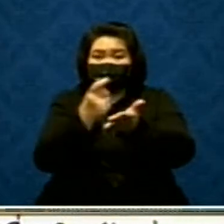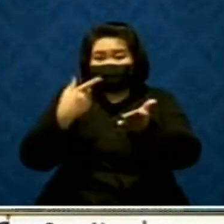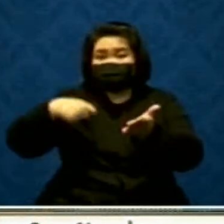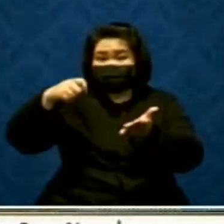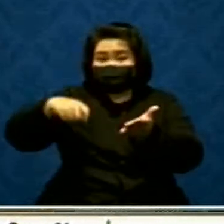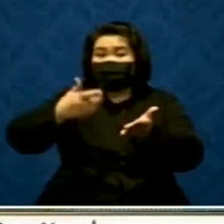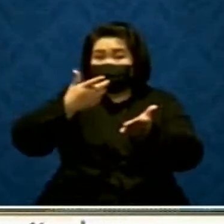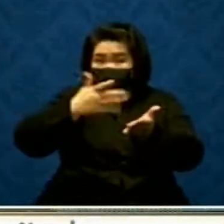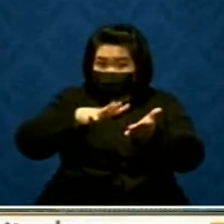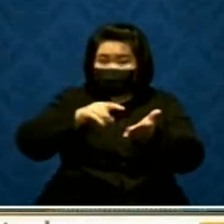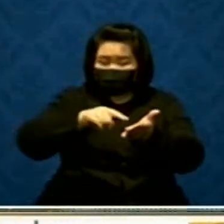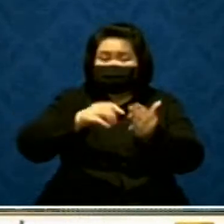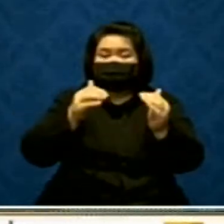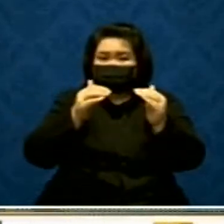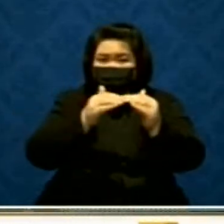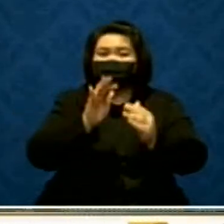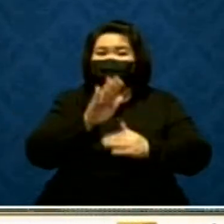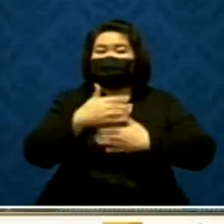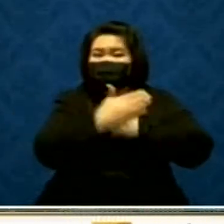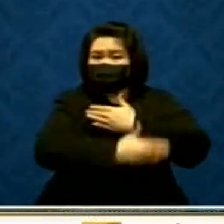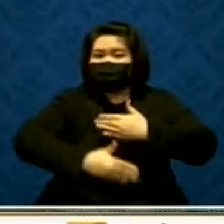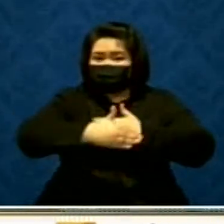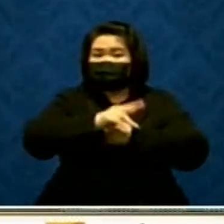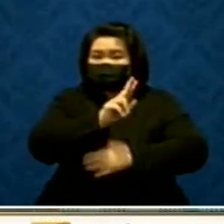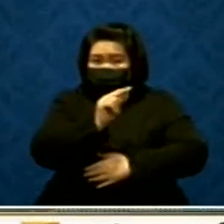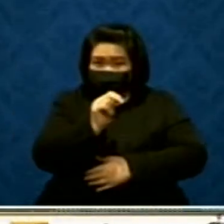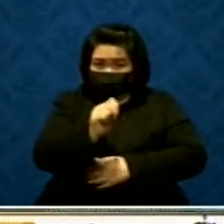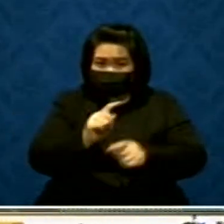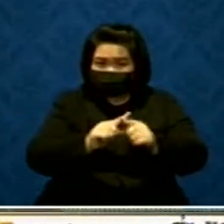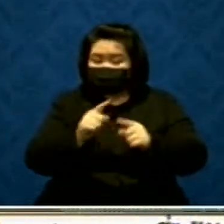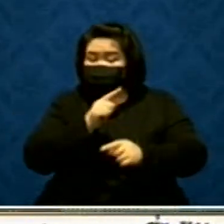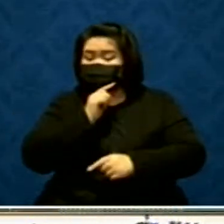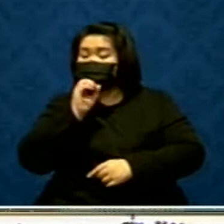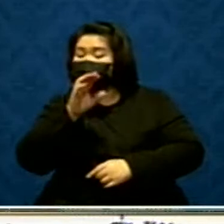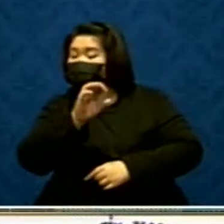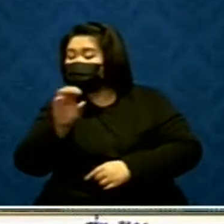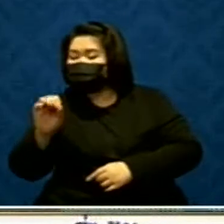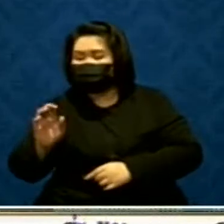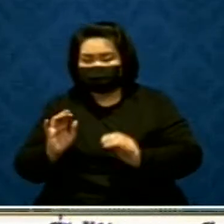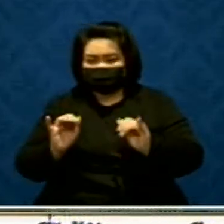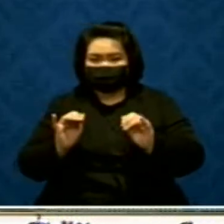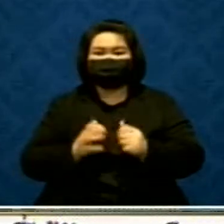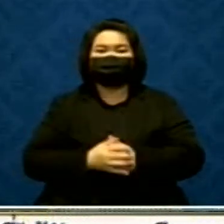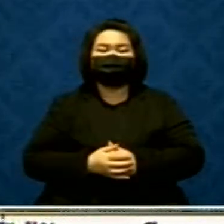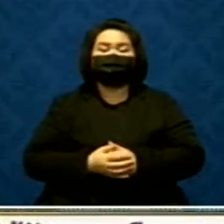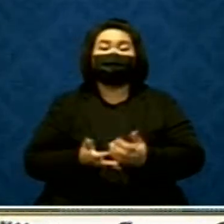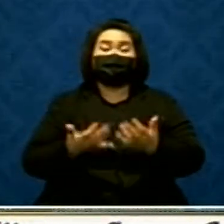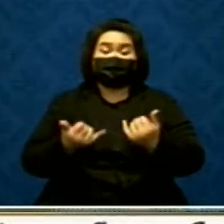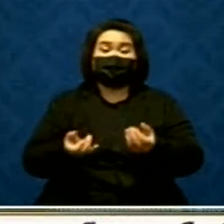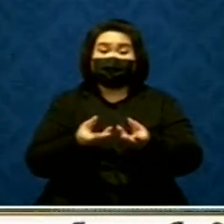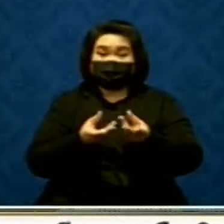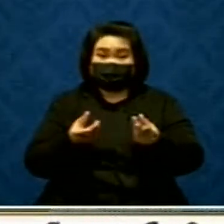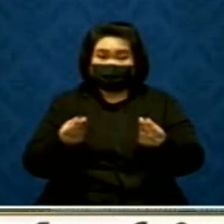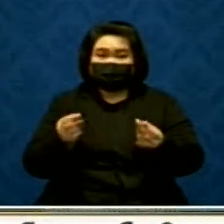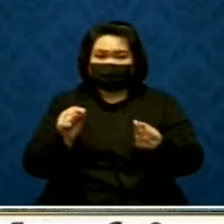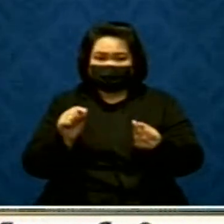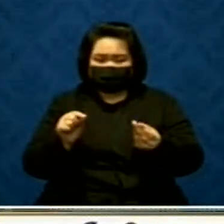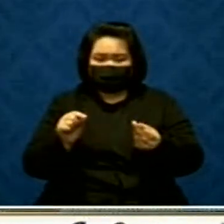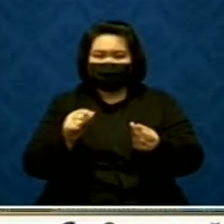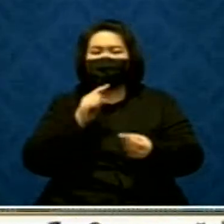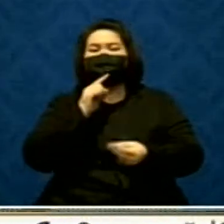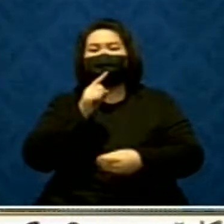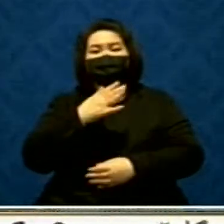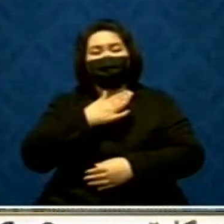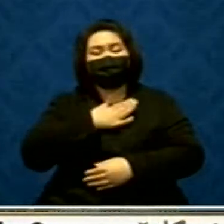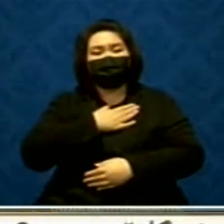กิดความเข้าใจอีกกรณีหนึ่งนะครับในเรื่องที่ดินที่เขากระโดงเนี่ยนะครับก็มีการกล่าวหาว่าผมเนี่